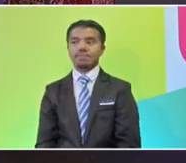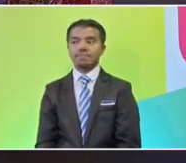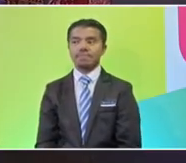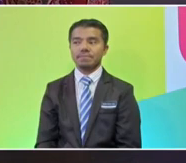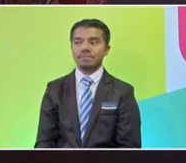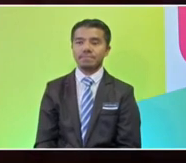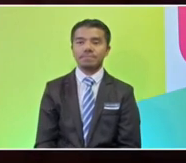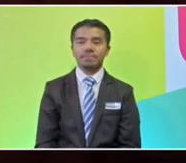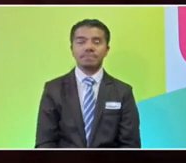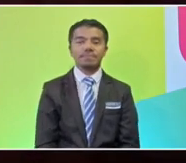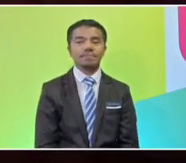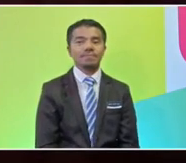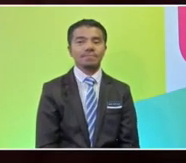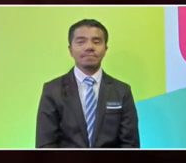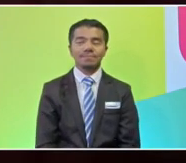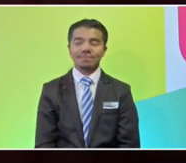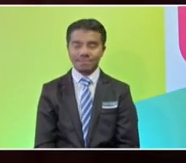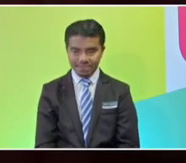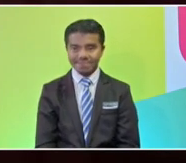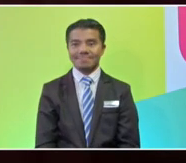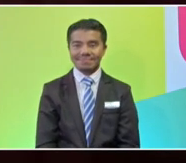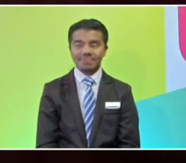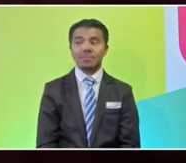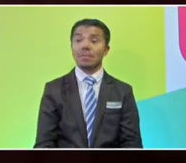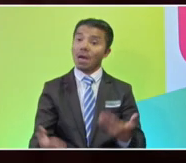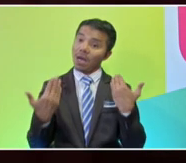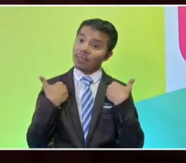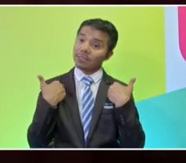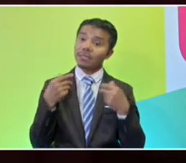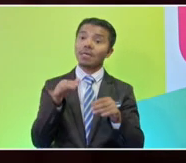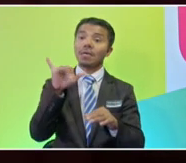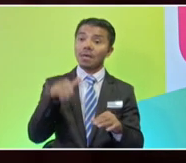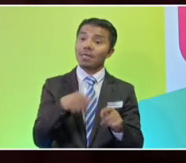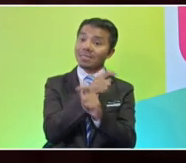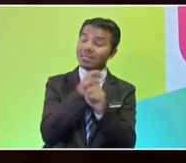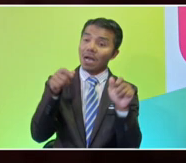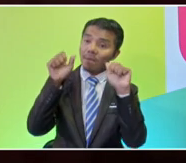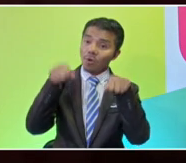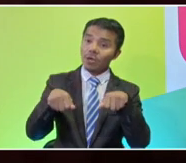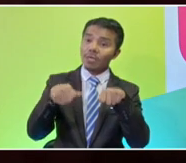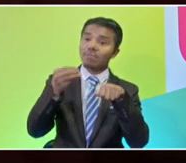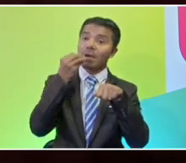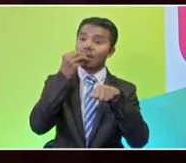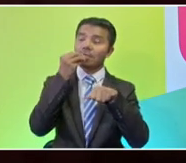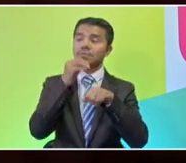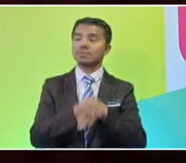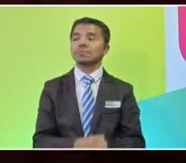adalah Rumbai laut yang kita beli makan Adik lagi satu jenis rumpai laut yang orang panggil latut